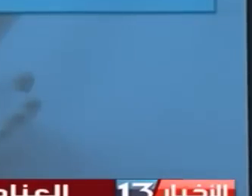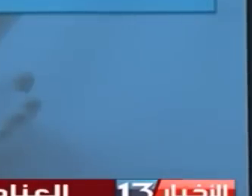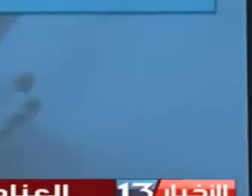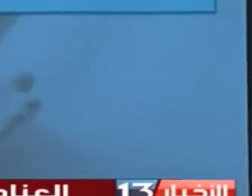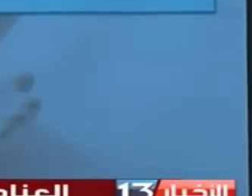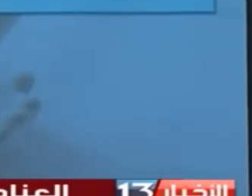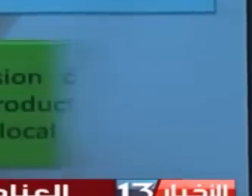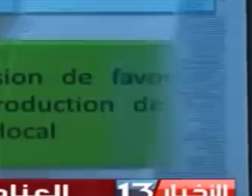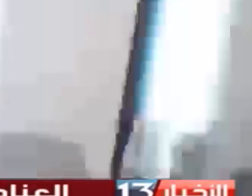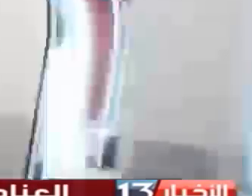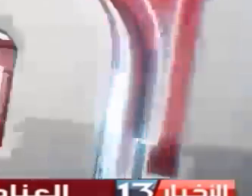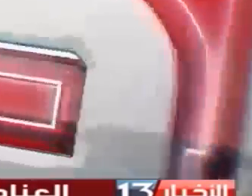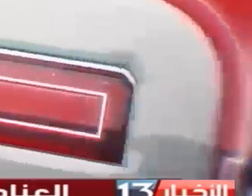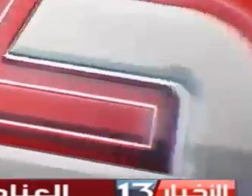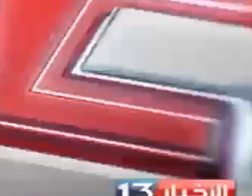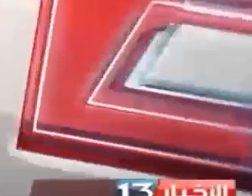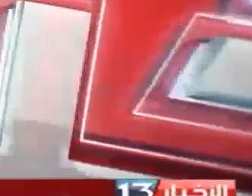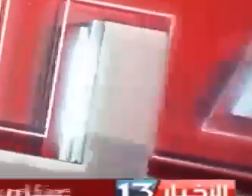الإنتاج.